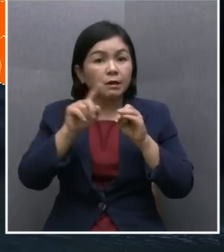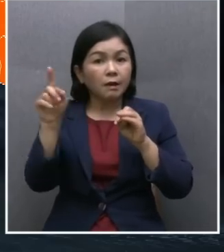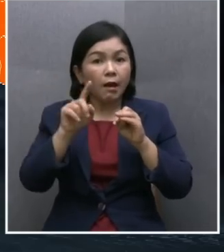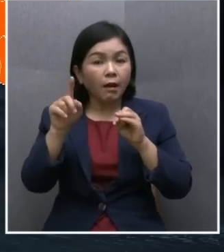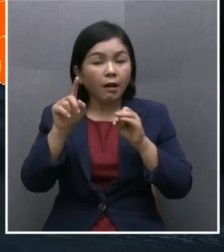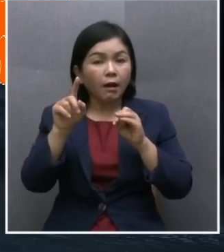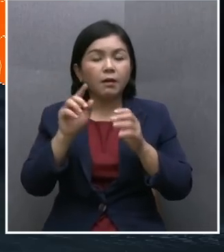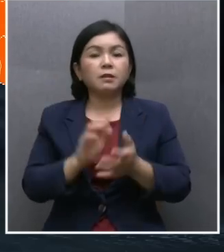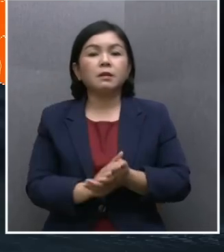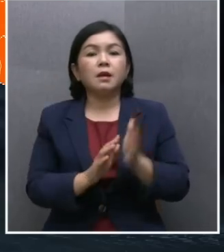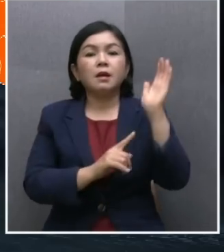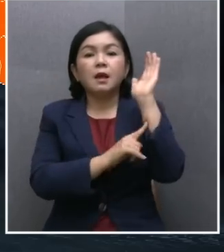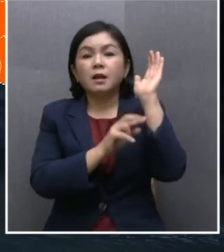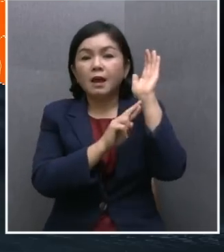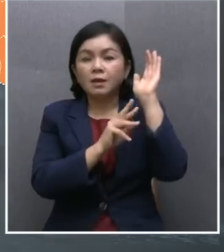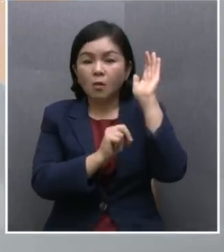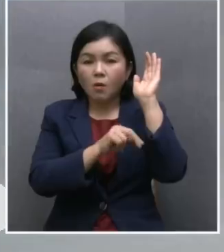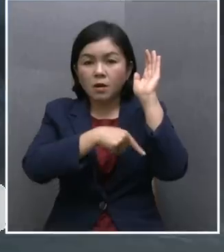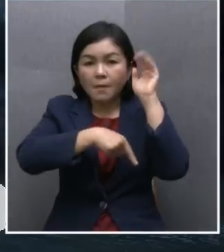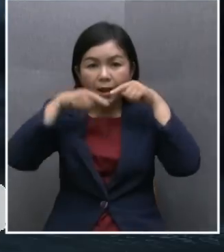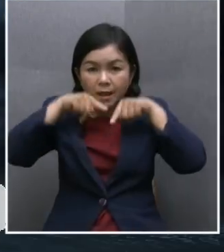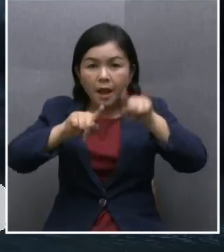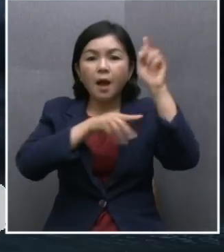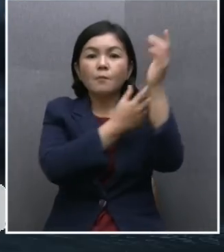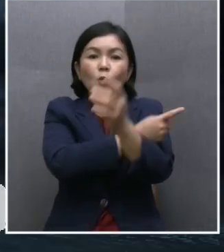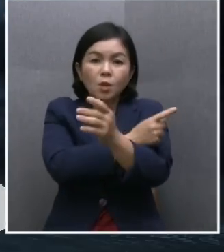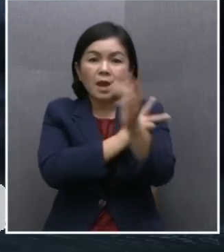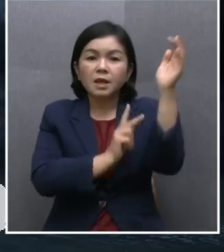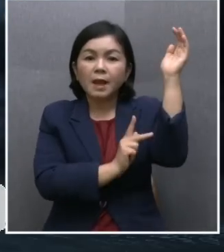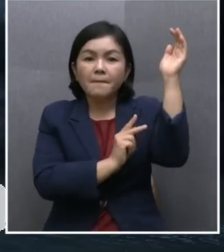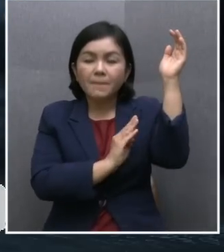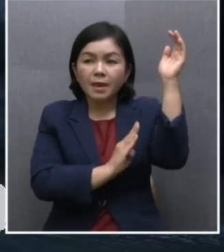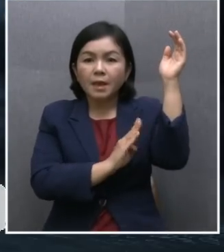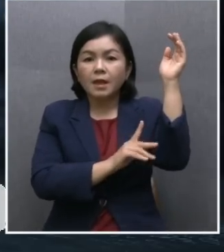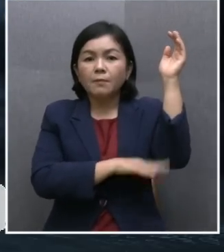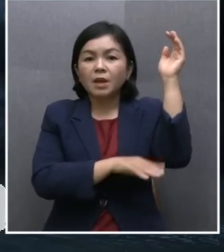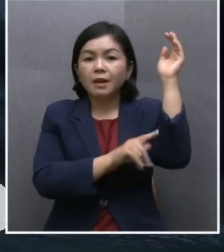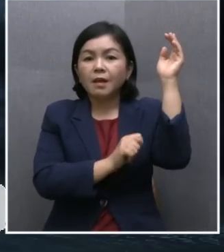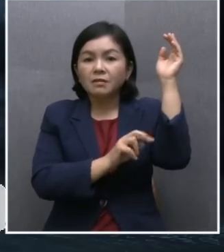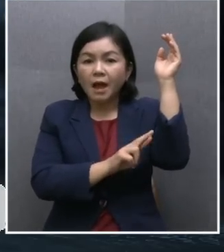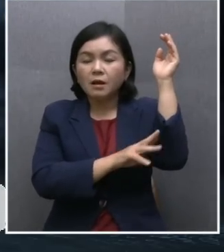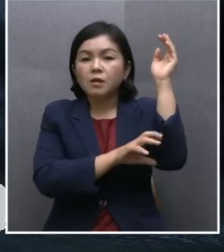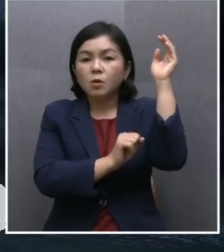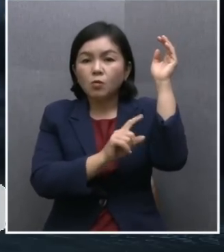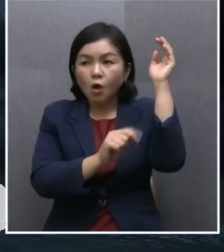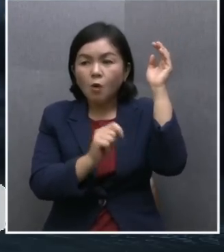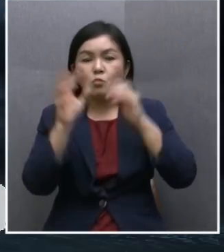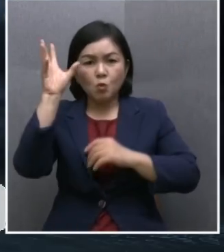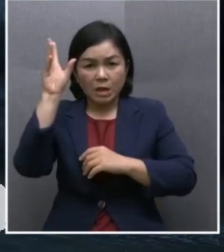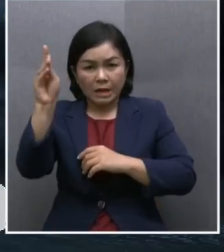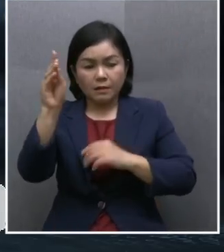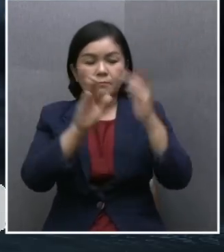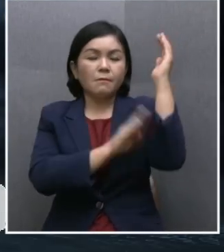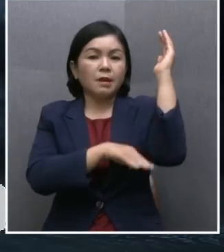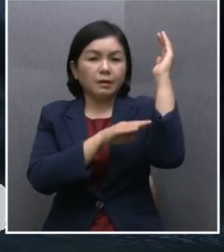บริเวณจังหวัดพระนองพังงาภูเก็ตกระบี่ตรังและสตูลทางนี้คาดการณ์ว่าพรุ่งนี้ภาคใต้